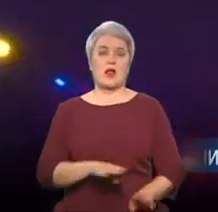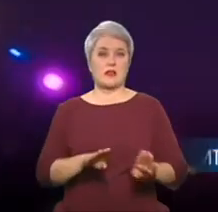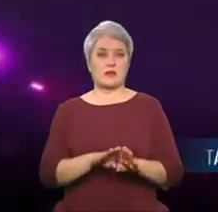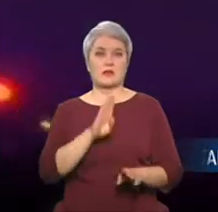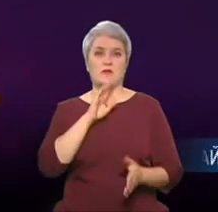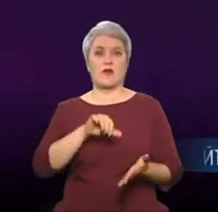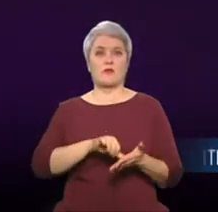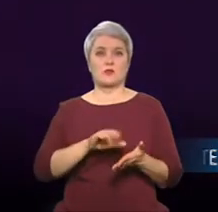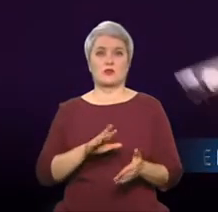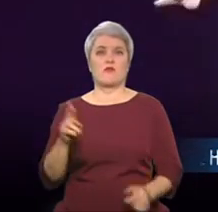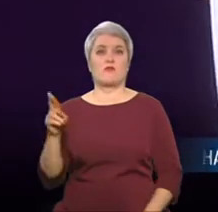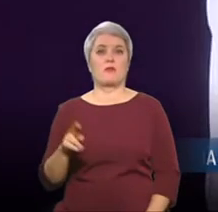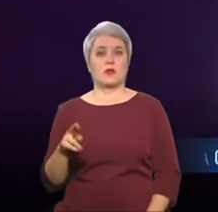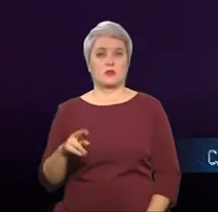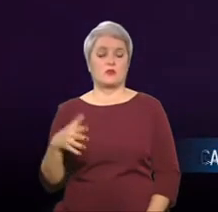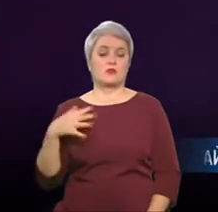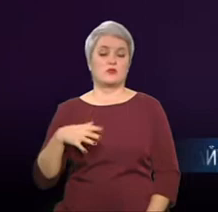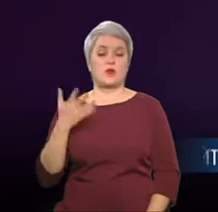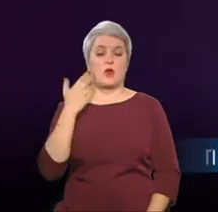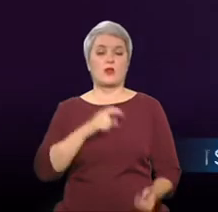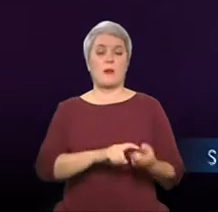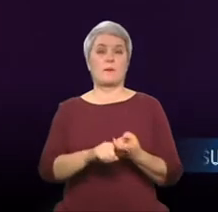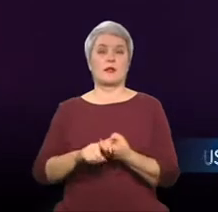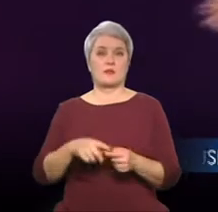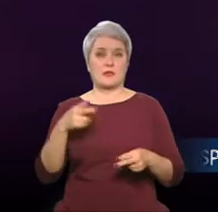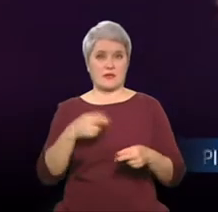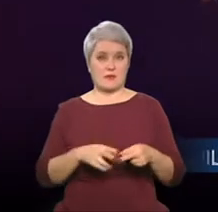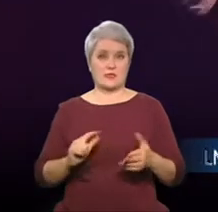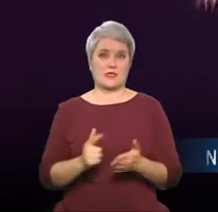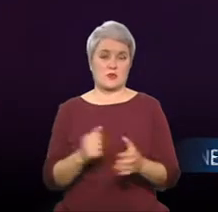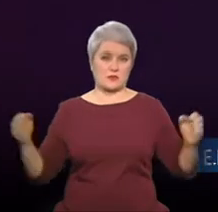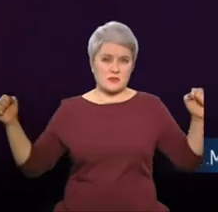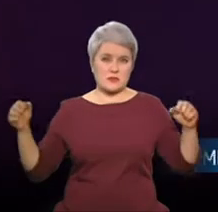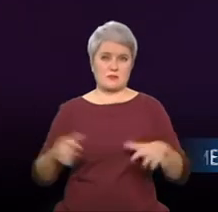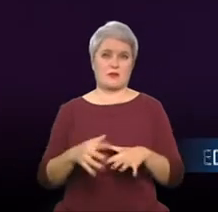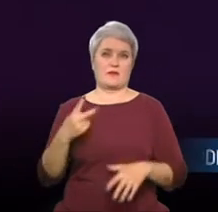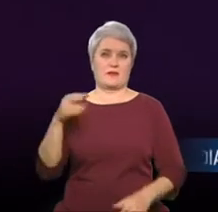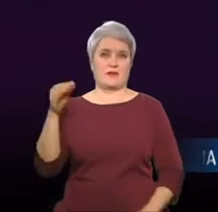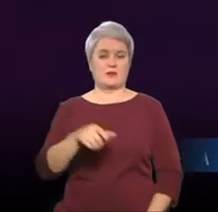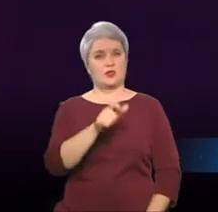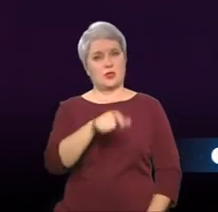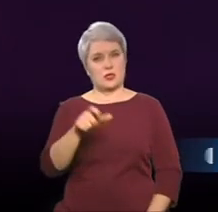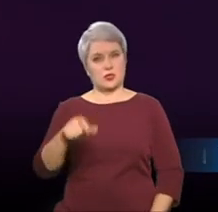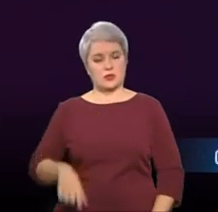виступала лише в п'ятницю. Чекає, коли пандемія завершиться і в залі знову збереться до 2000 глядачів.